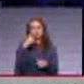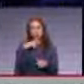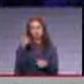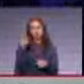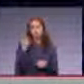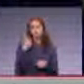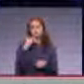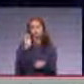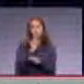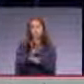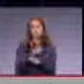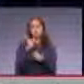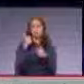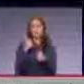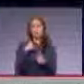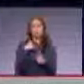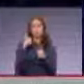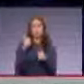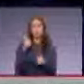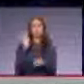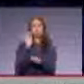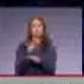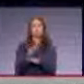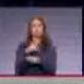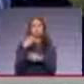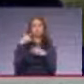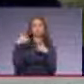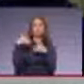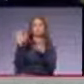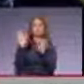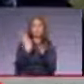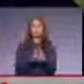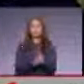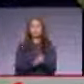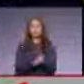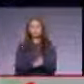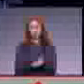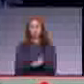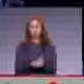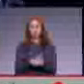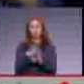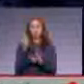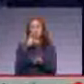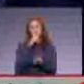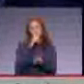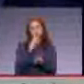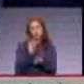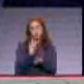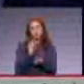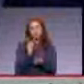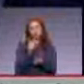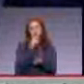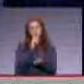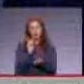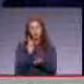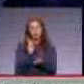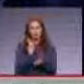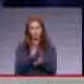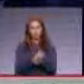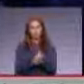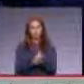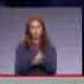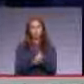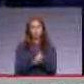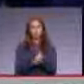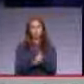احسن تربيه. والمصحف وربنا يعز ويجل احسن تربيه. طيب خلاص ما تزعليش نفسك بقى دلوقتي. انا